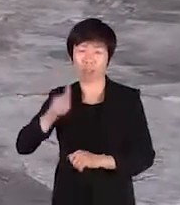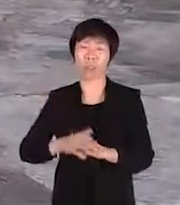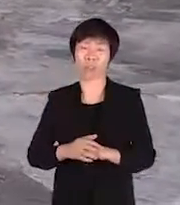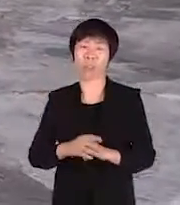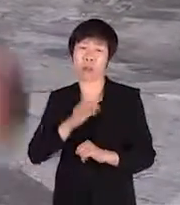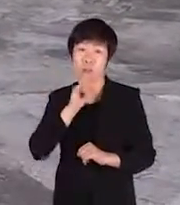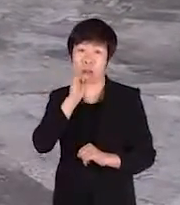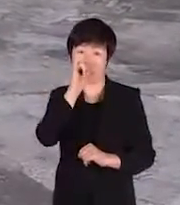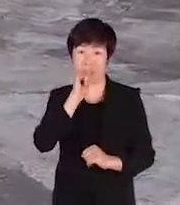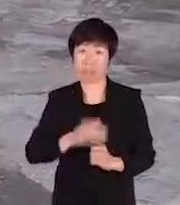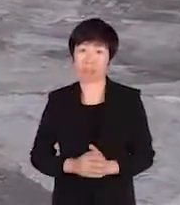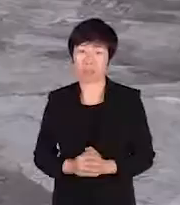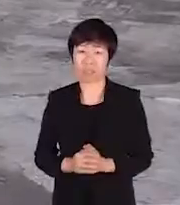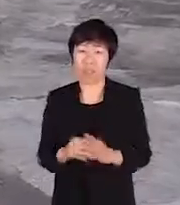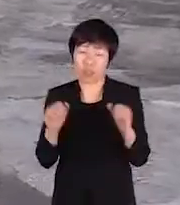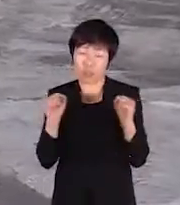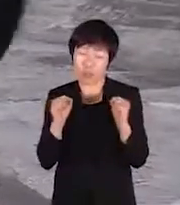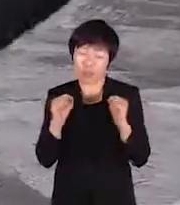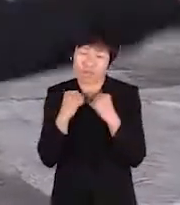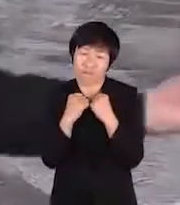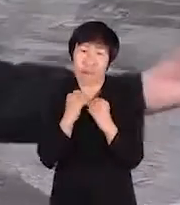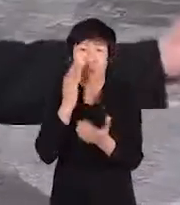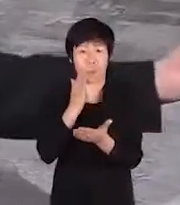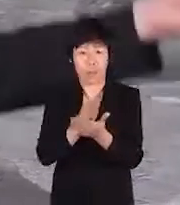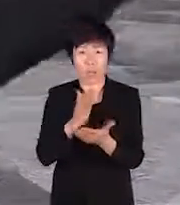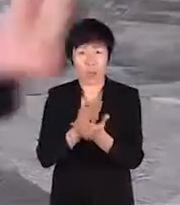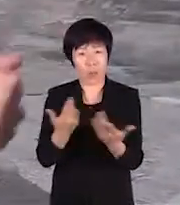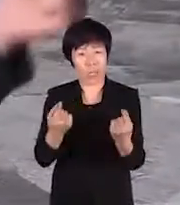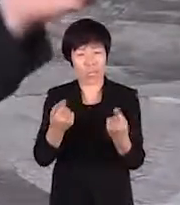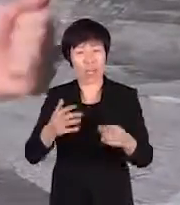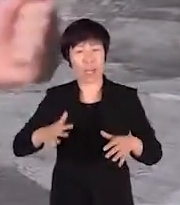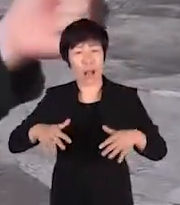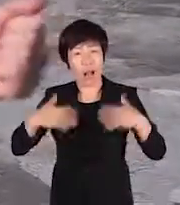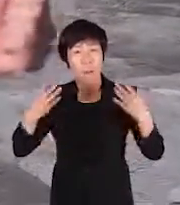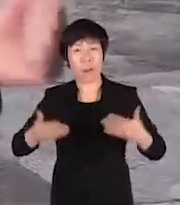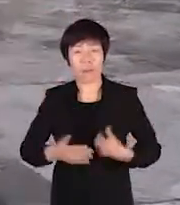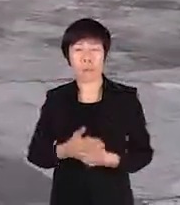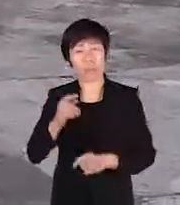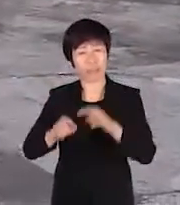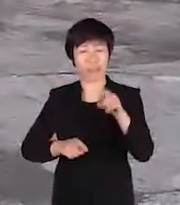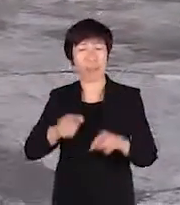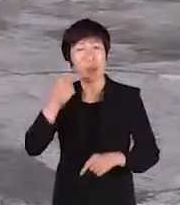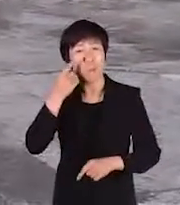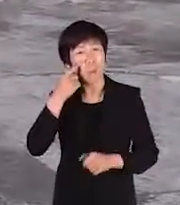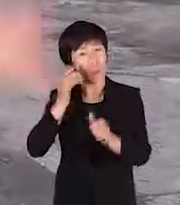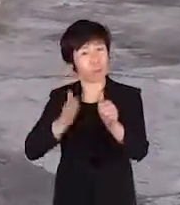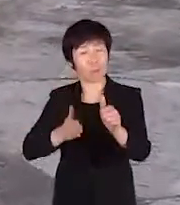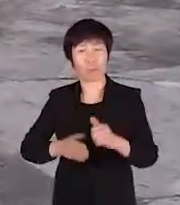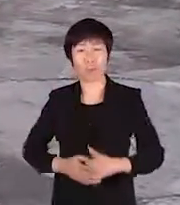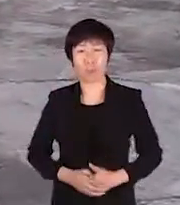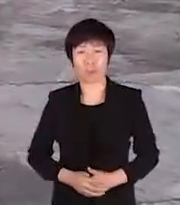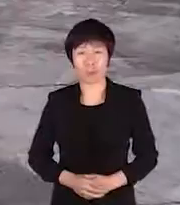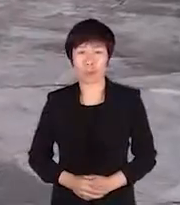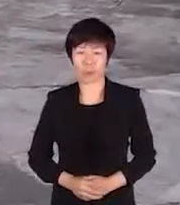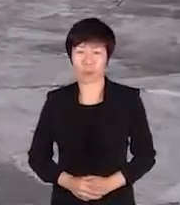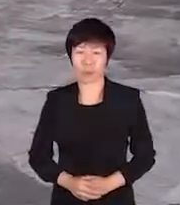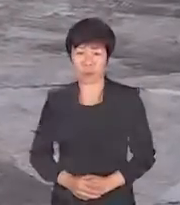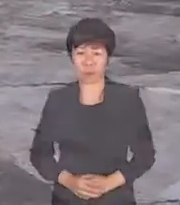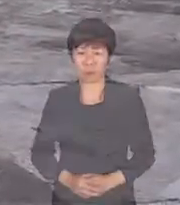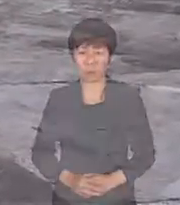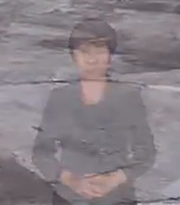있는데요. 춥다고 움츠려들지 말고 이렇게 가볍게 산책해보시는 건 어떨까요? 이상 걷기 대회가